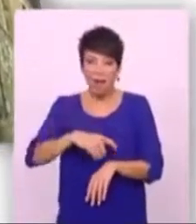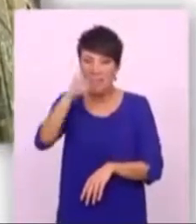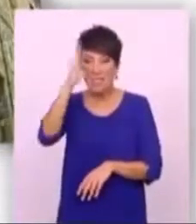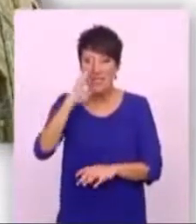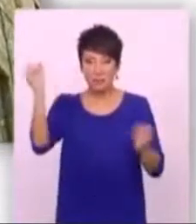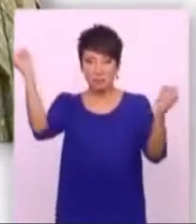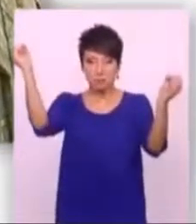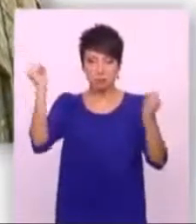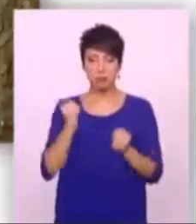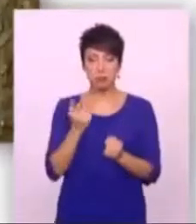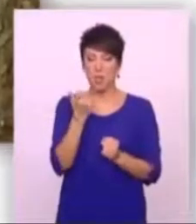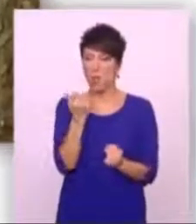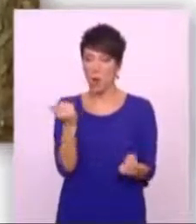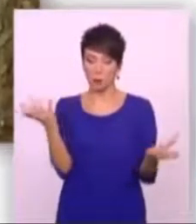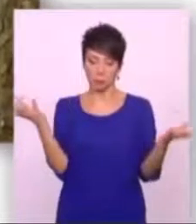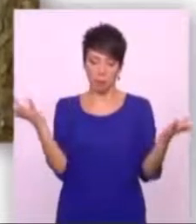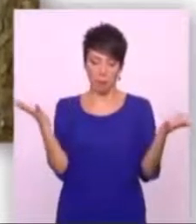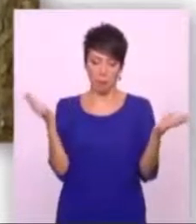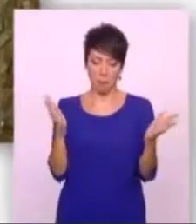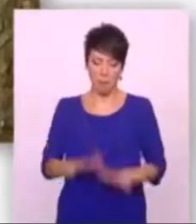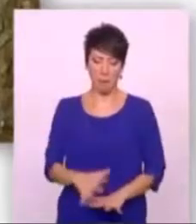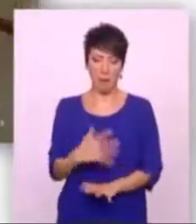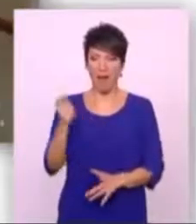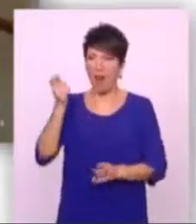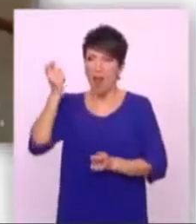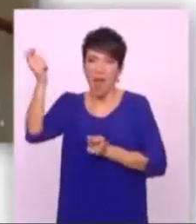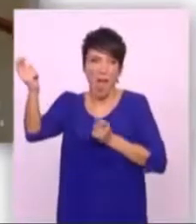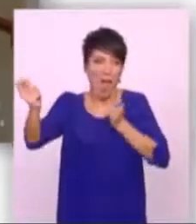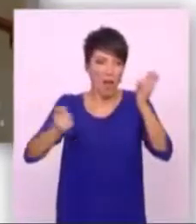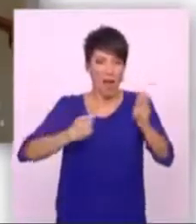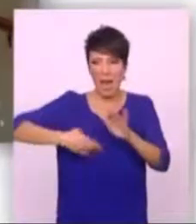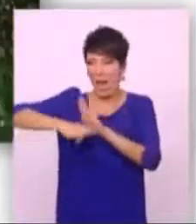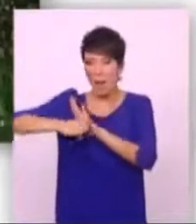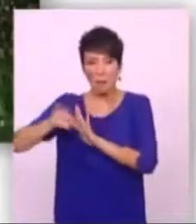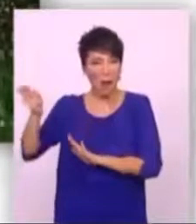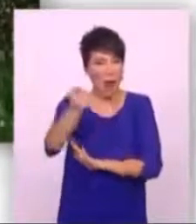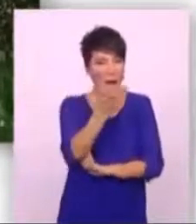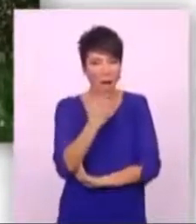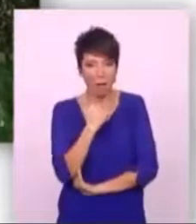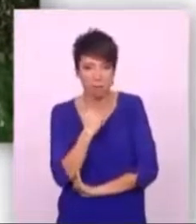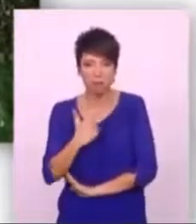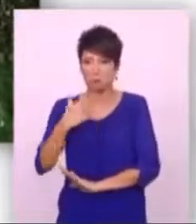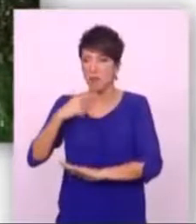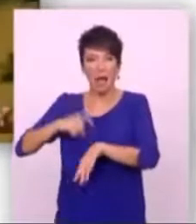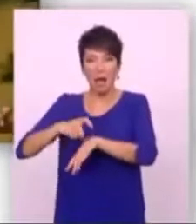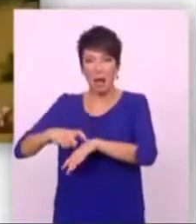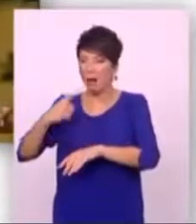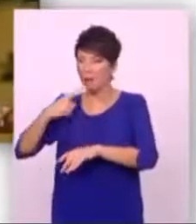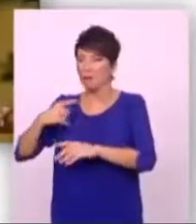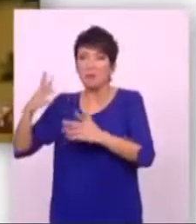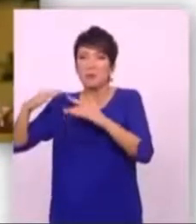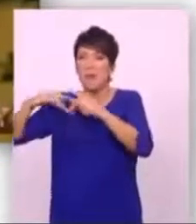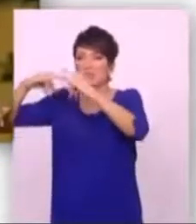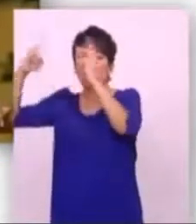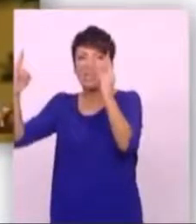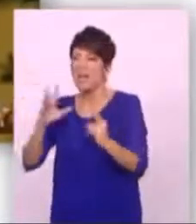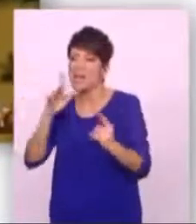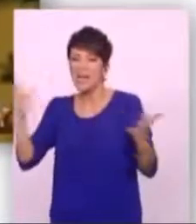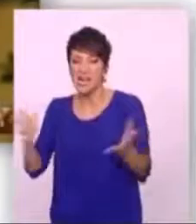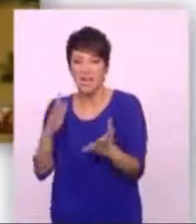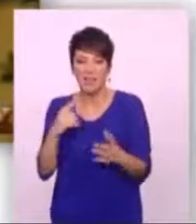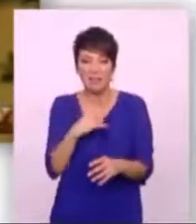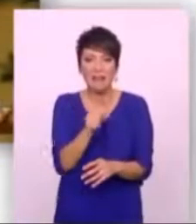ίδρυμα και έκτιζαν νέες πτέρυγες, αλλά και όπου οι ευκατάστατοι ηλικιωμένοι της πόλης περνούσαν τα τελευταία χρόνια της ζωής τους με γαλήνη και